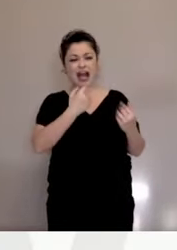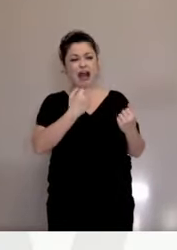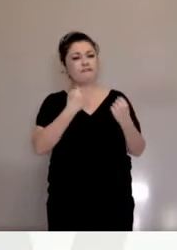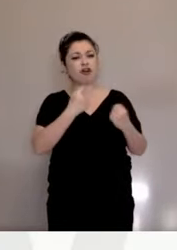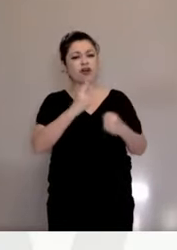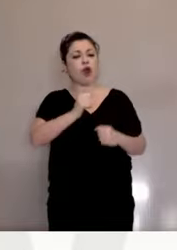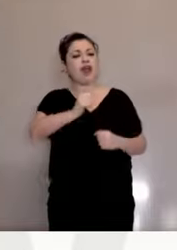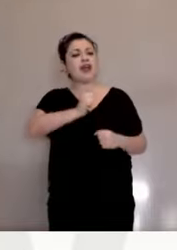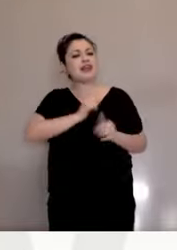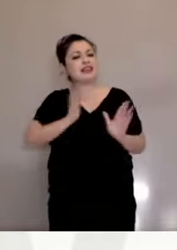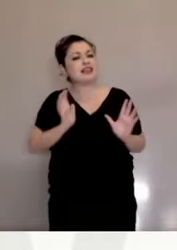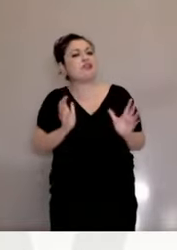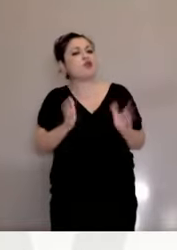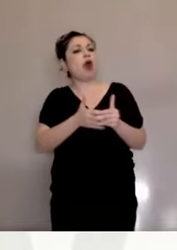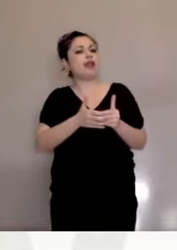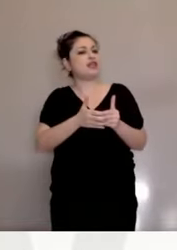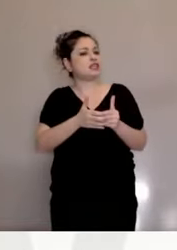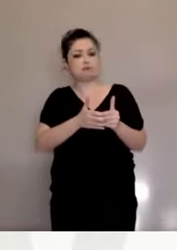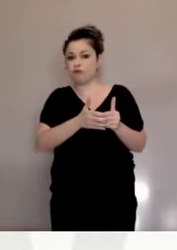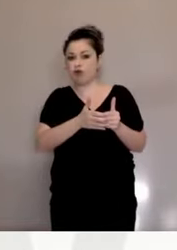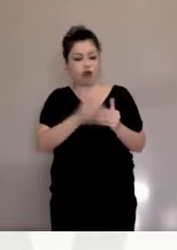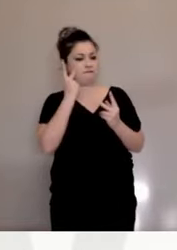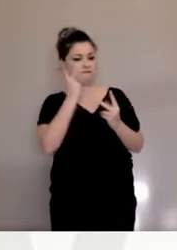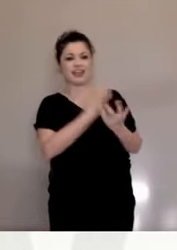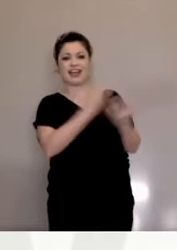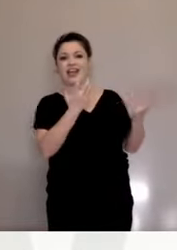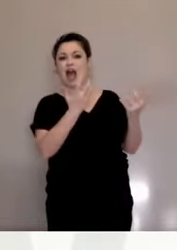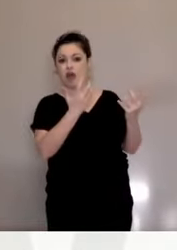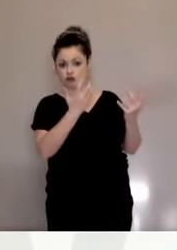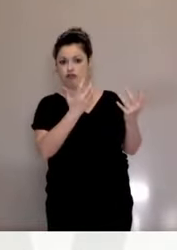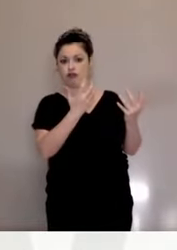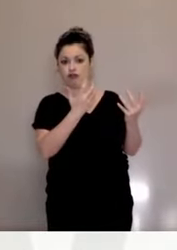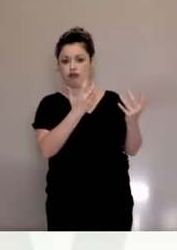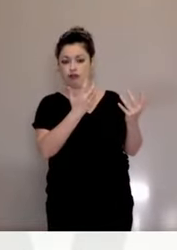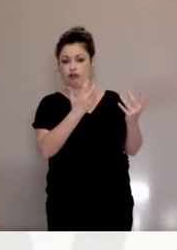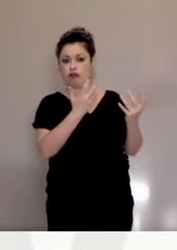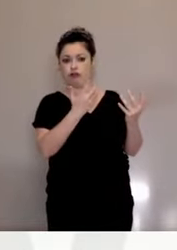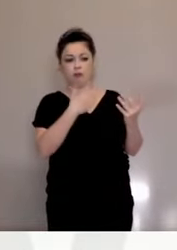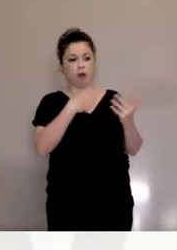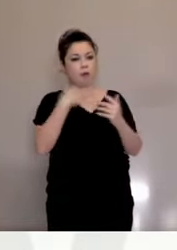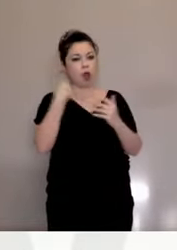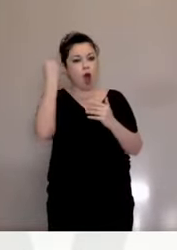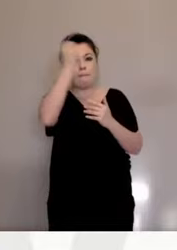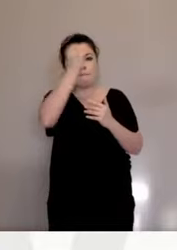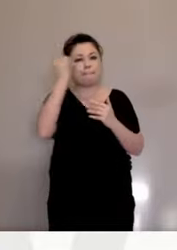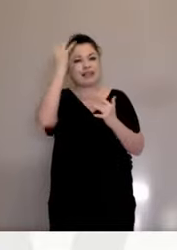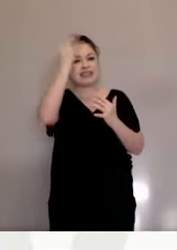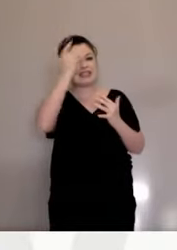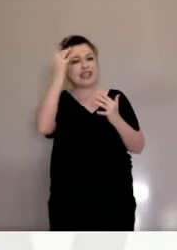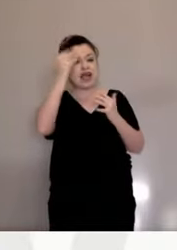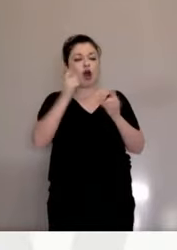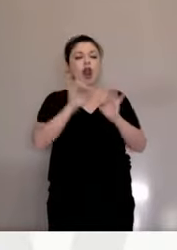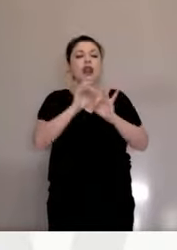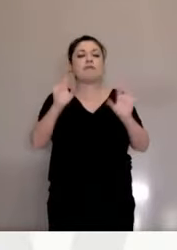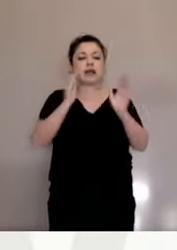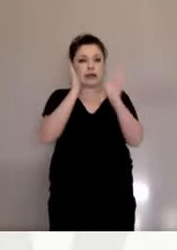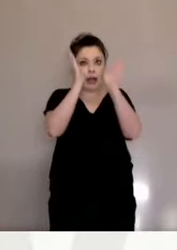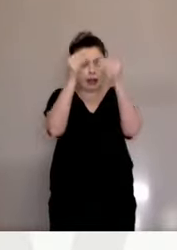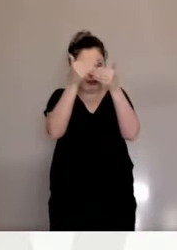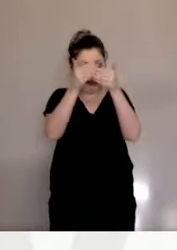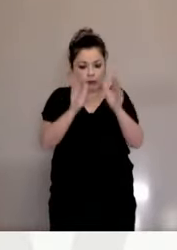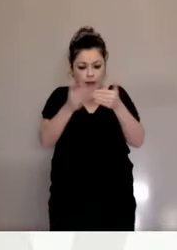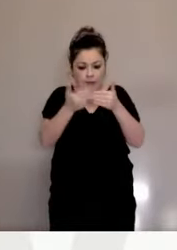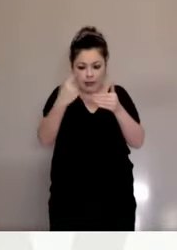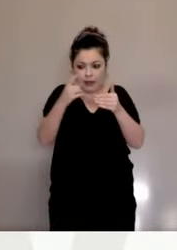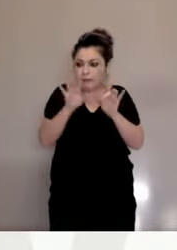dell'individualismo e del pensiero stretto alla la piccola libertà. Non posso andare